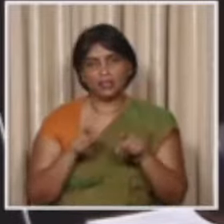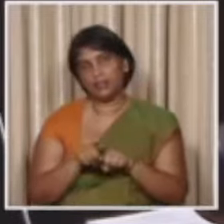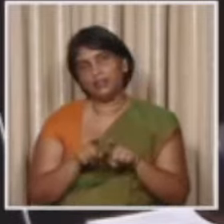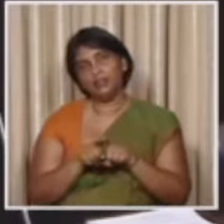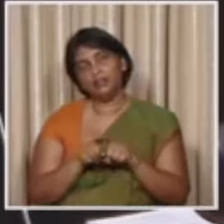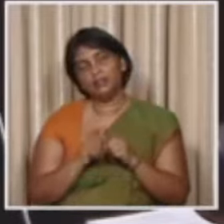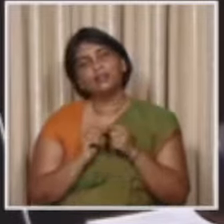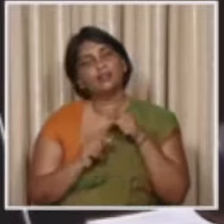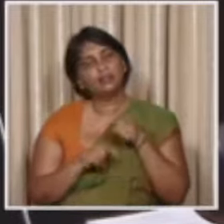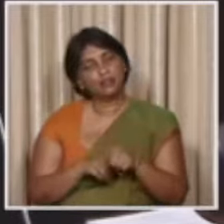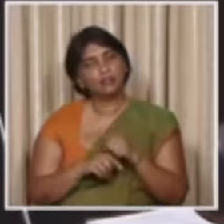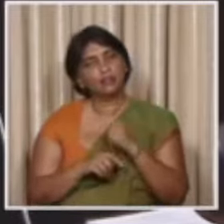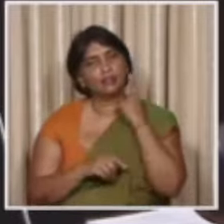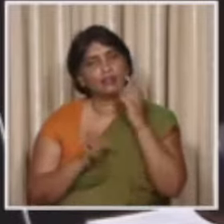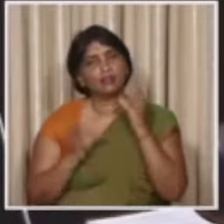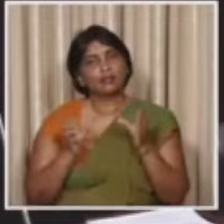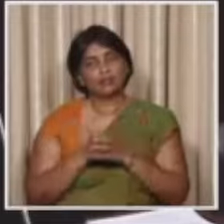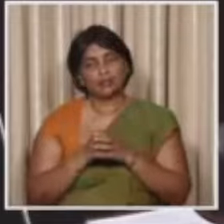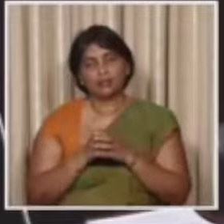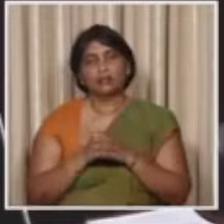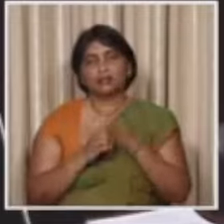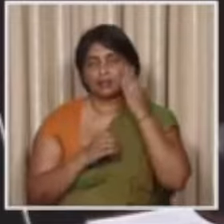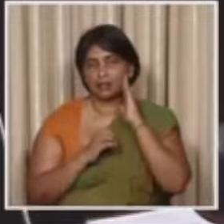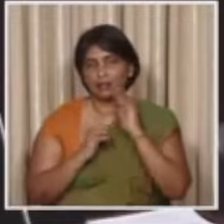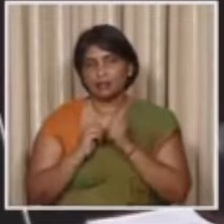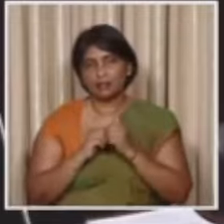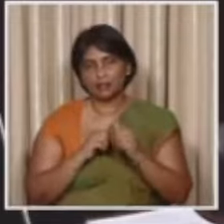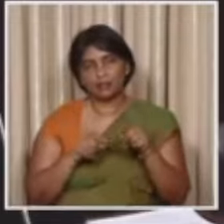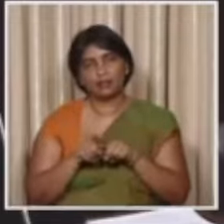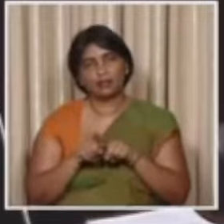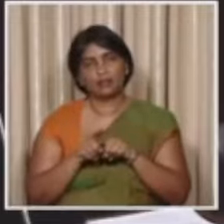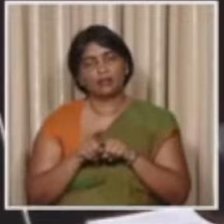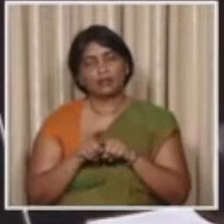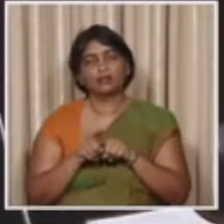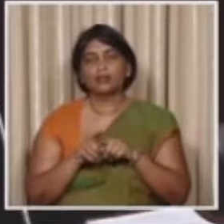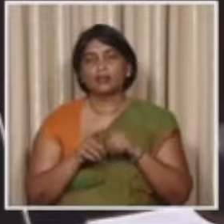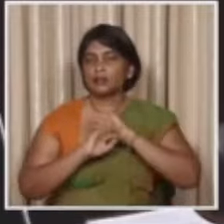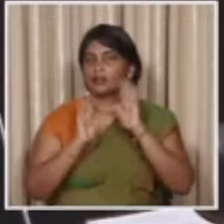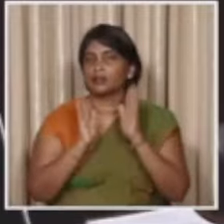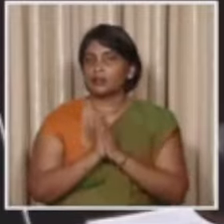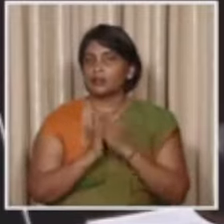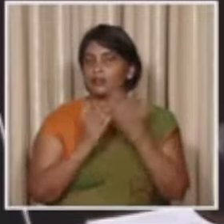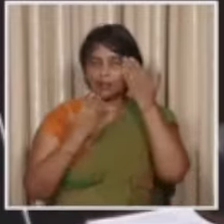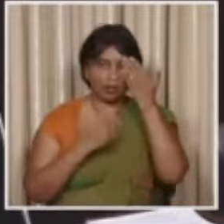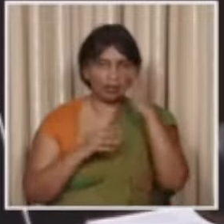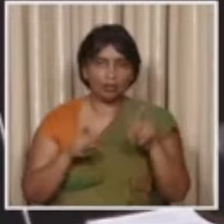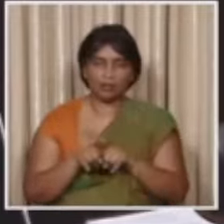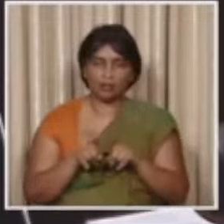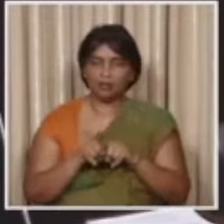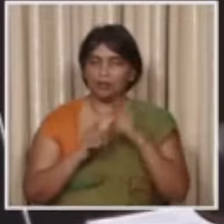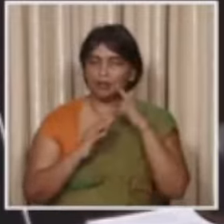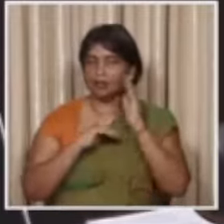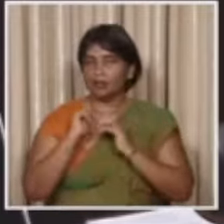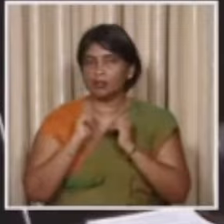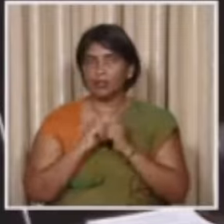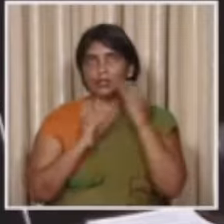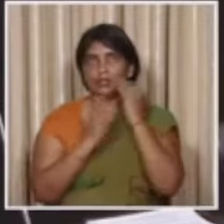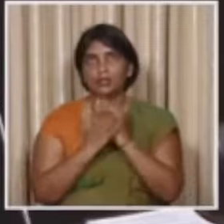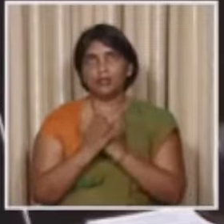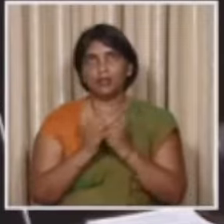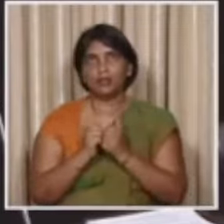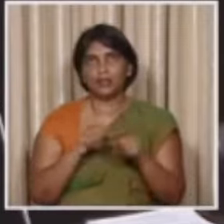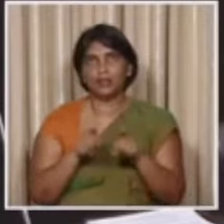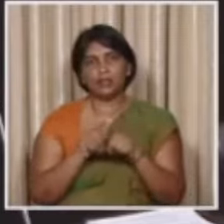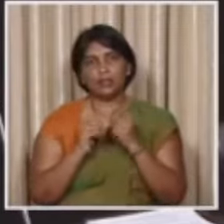පොලිසියත් ඒ වගේම බුද්ධ්‍යංශත් ස්වාධීන කරලා සියලුම දෙනාට විවෘත වෙන ආකාරයට රටේ ජාතික ආරක්ෂාව තහවුරු වෙන